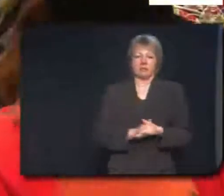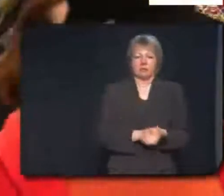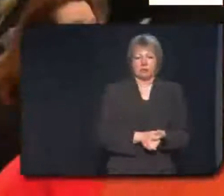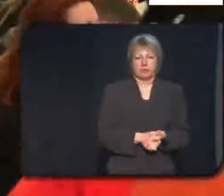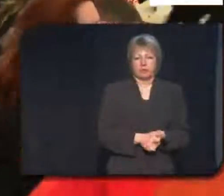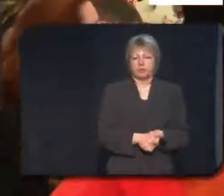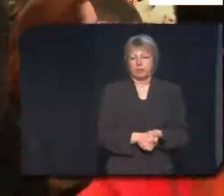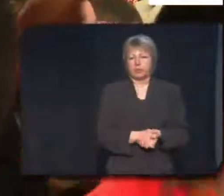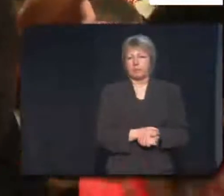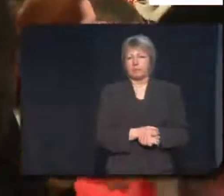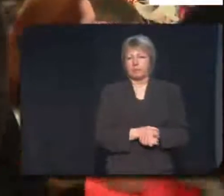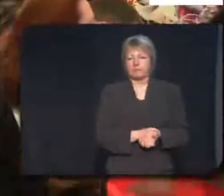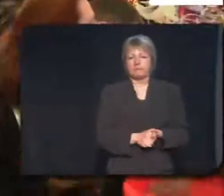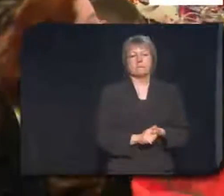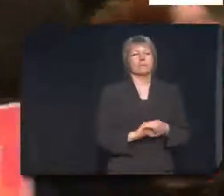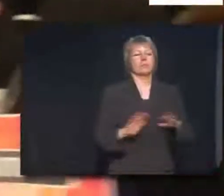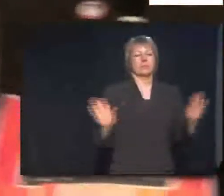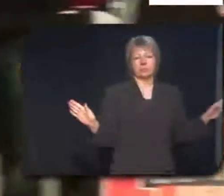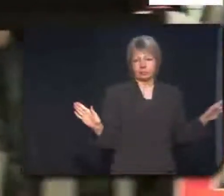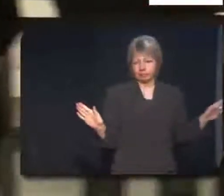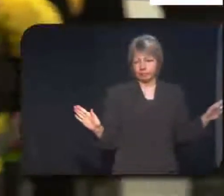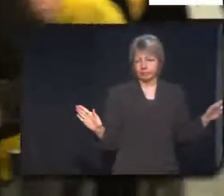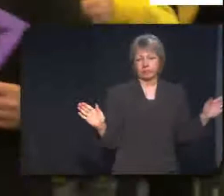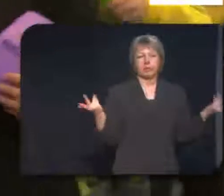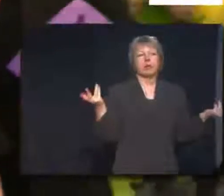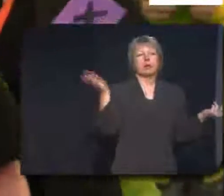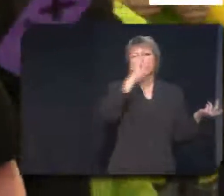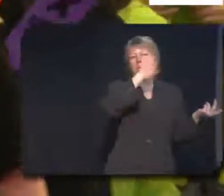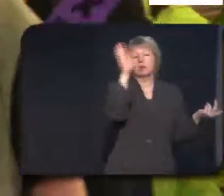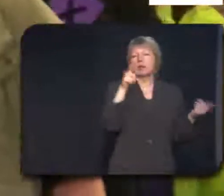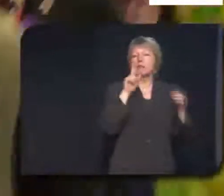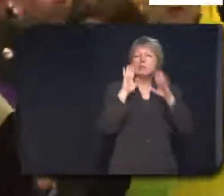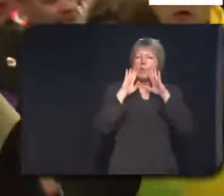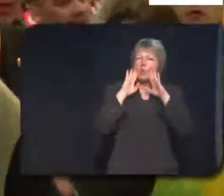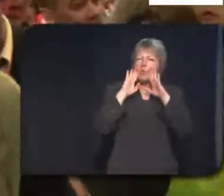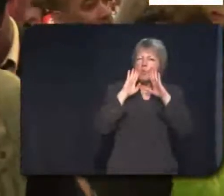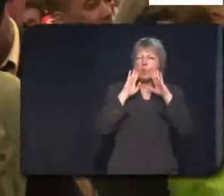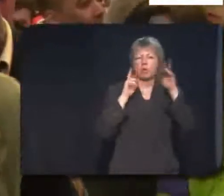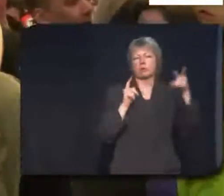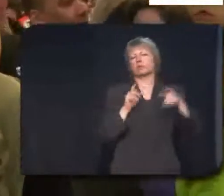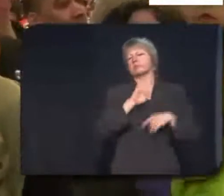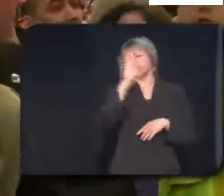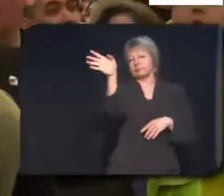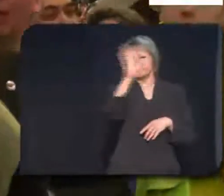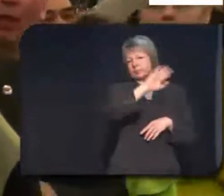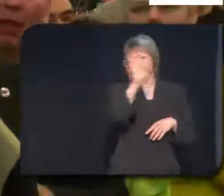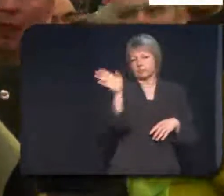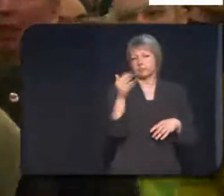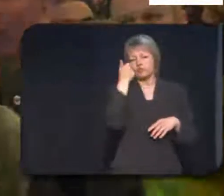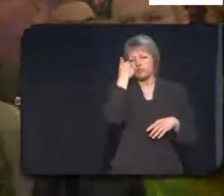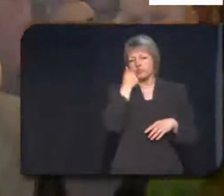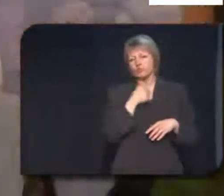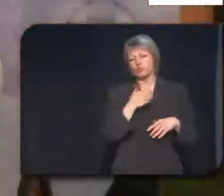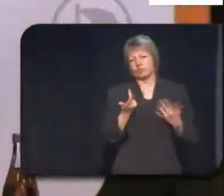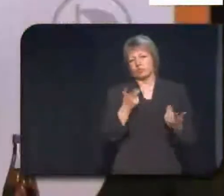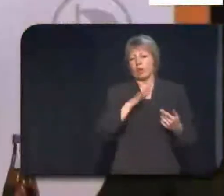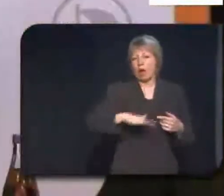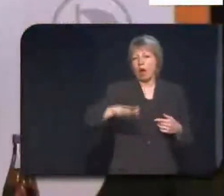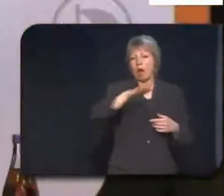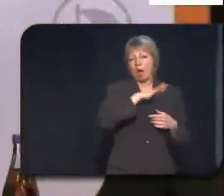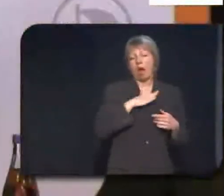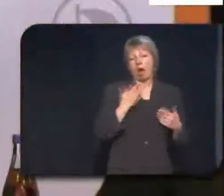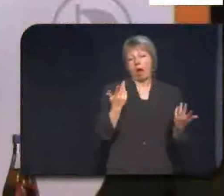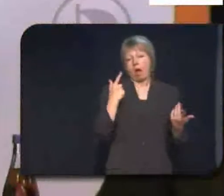so ich bitte ich bitte ich glaube wir beraten stehen doch alle für Meinungsfreiheit